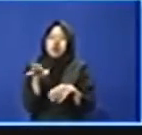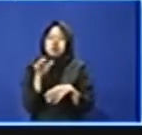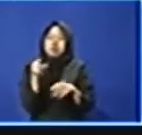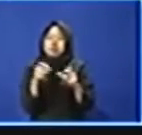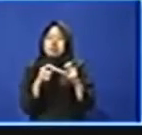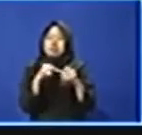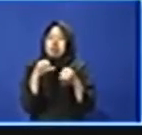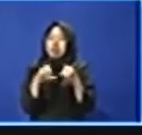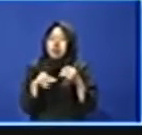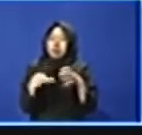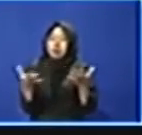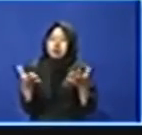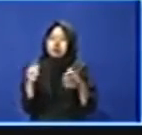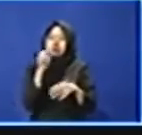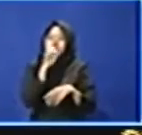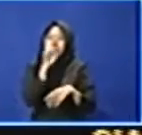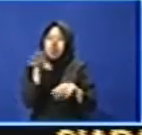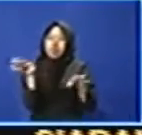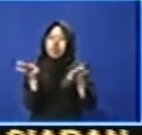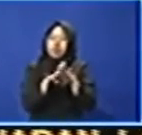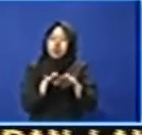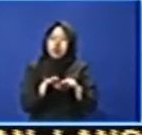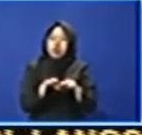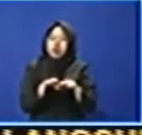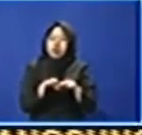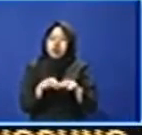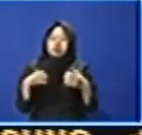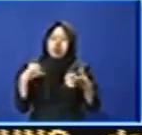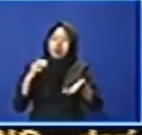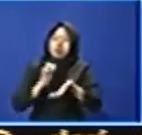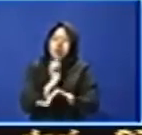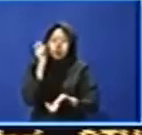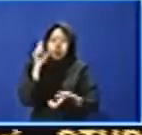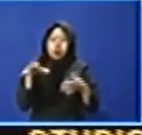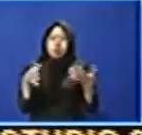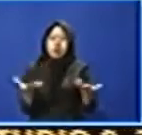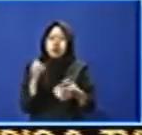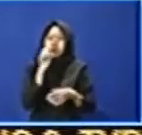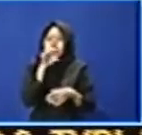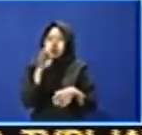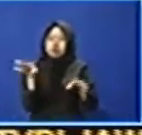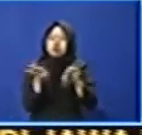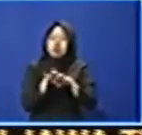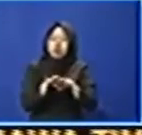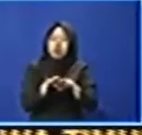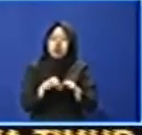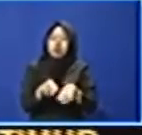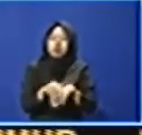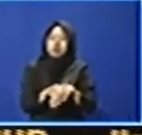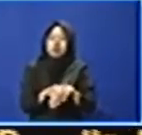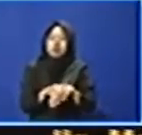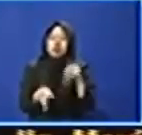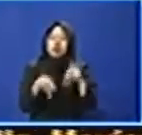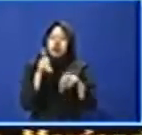statement dimana nanti masing-masing paslon akan kami berikan kesempatan untuk memberikan closing statement mereka Apabila